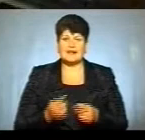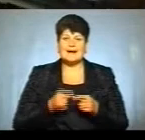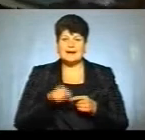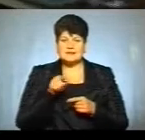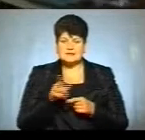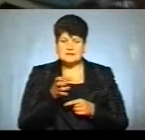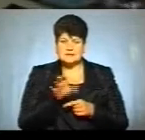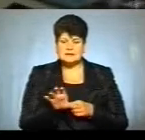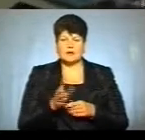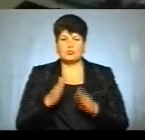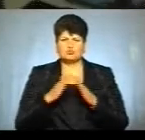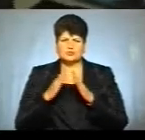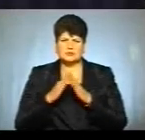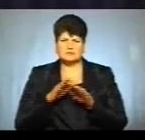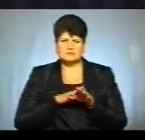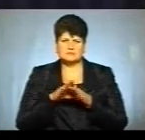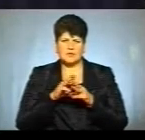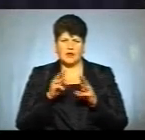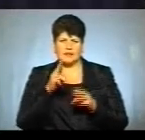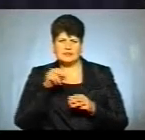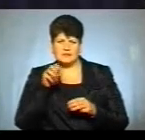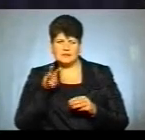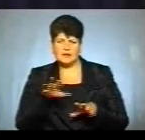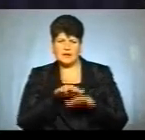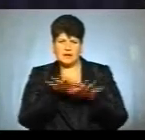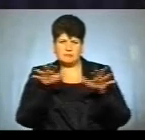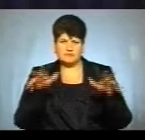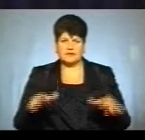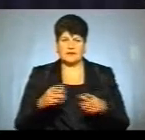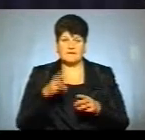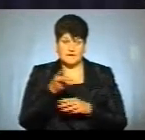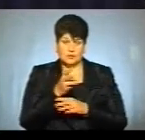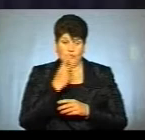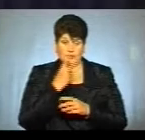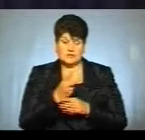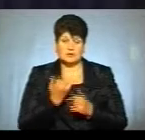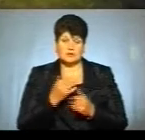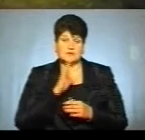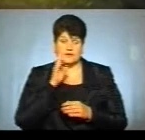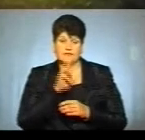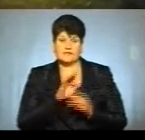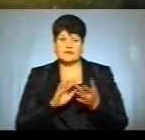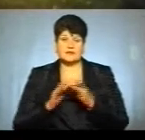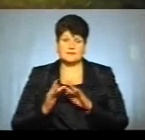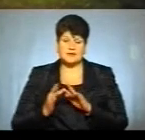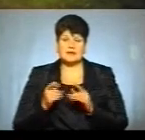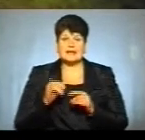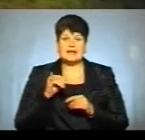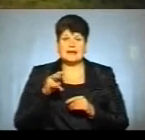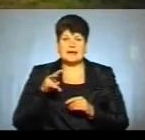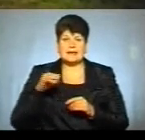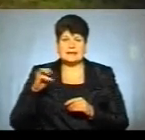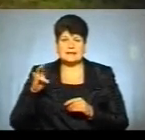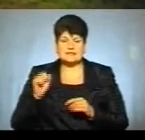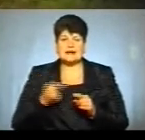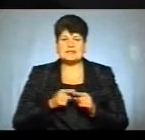кадрах будинки огорнуті димом. Відео опублікували в соцмережі сьогодні вранці. Такий же дим був і на вулиці Ільїнській. Це район Холодної Гори,